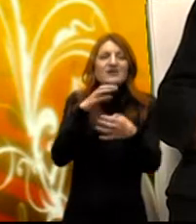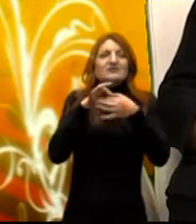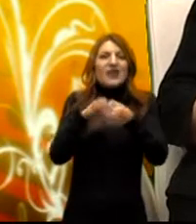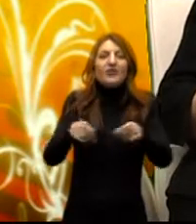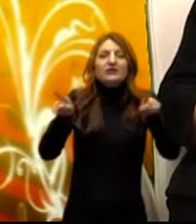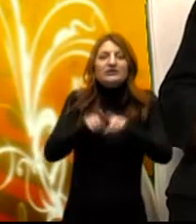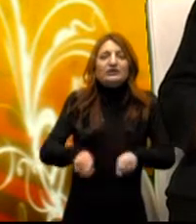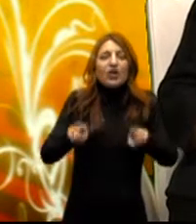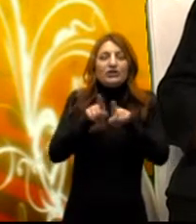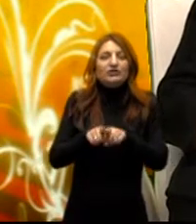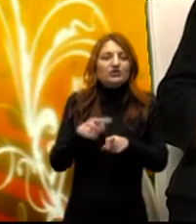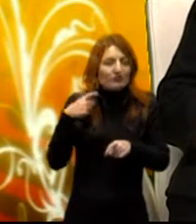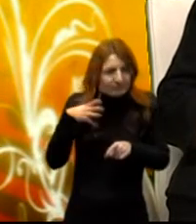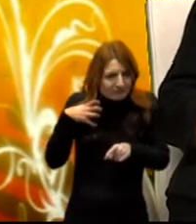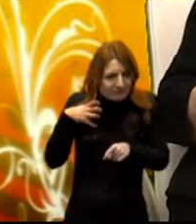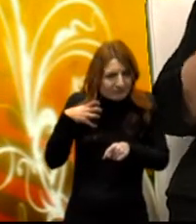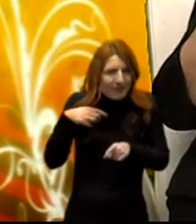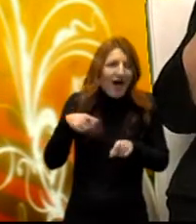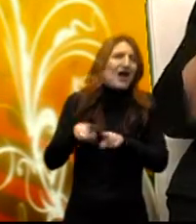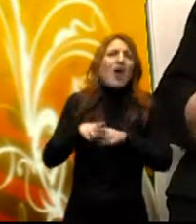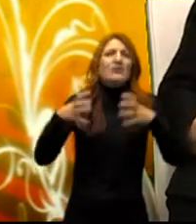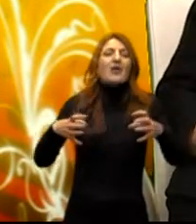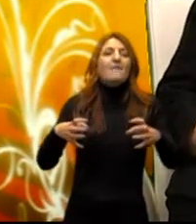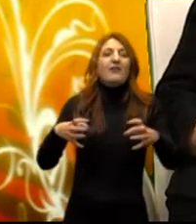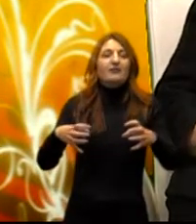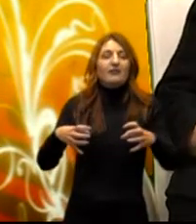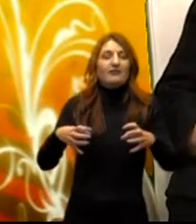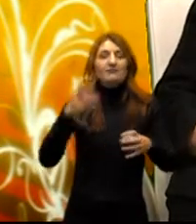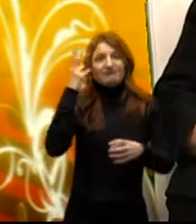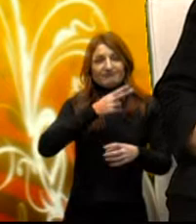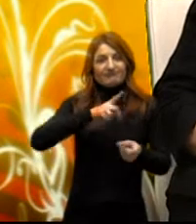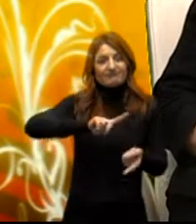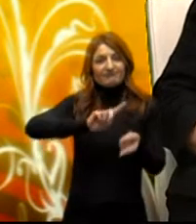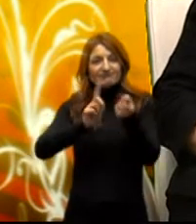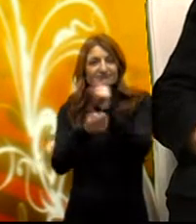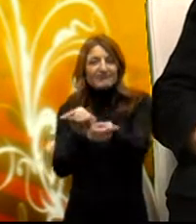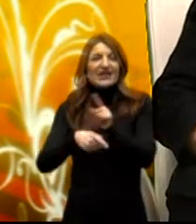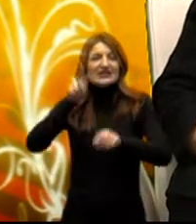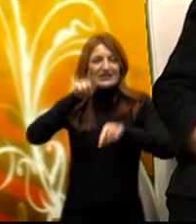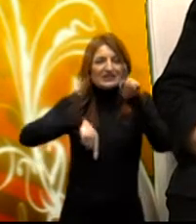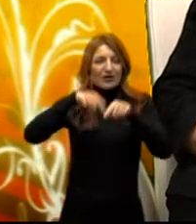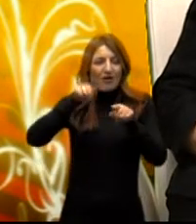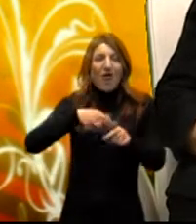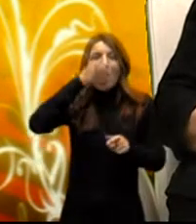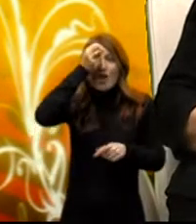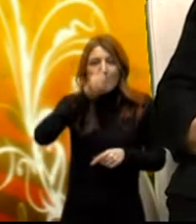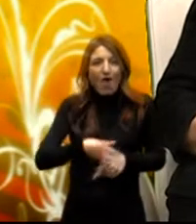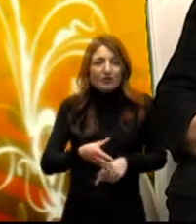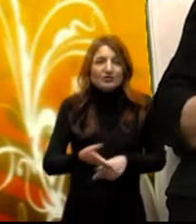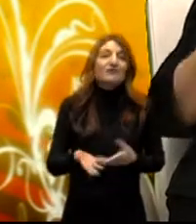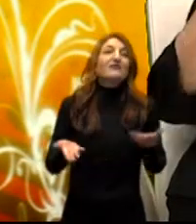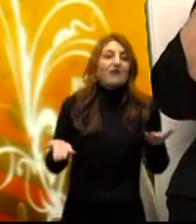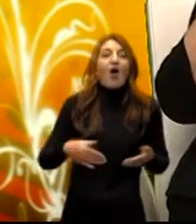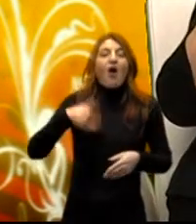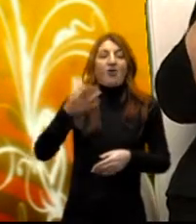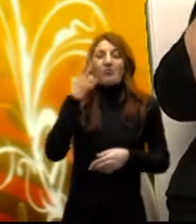isti položaj i napetost mišića. Oni će djelovati naravno i na ovu cirkulaciju u stražnjem slivu, pa se onda